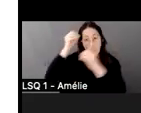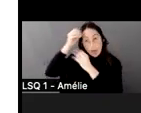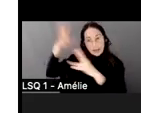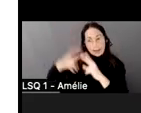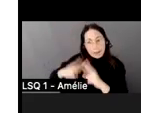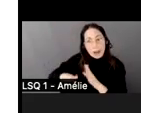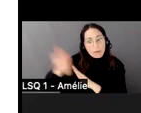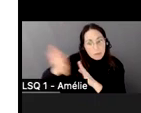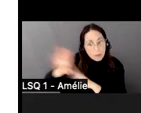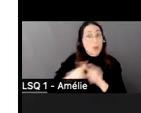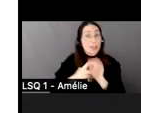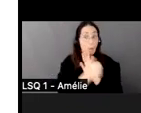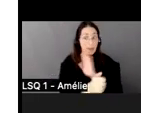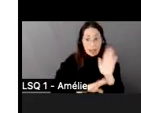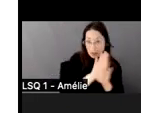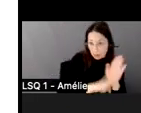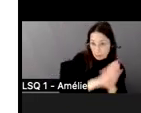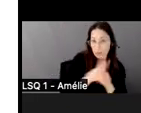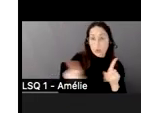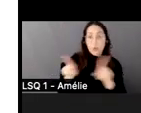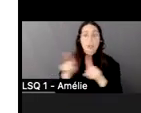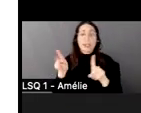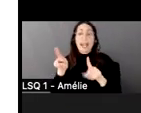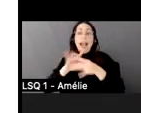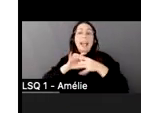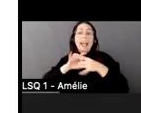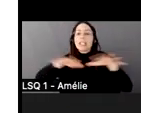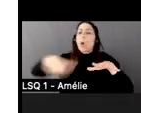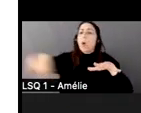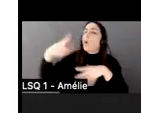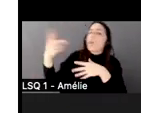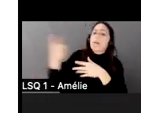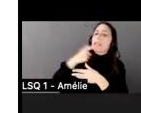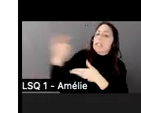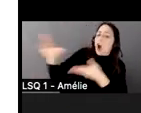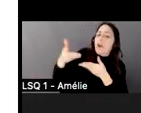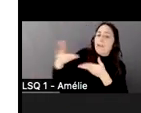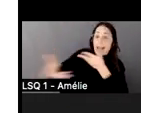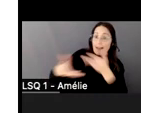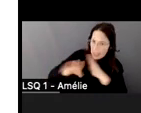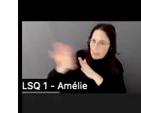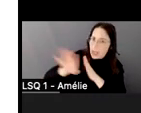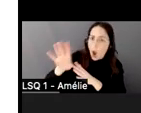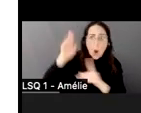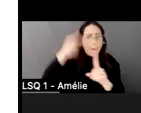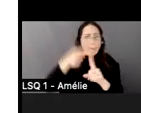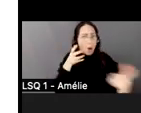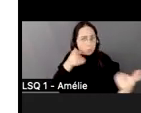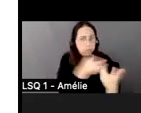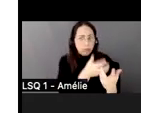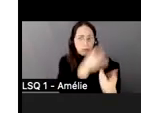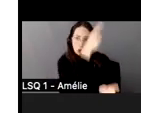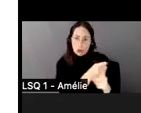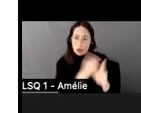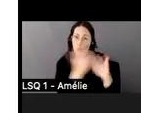les compétences et les réseaux des fournisseurs de services afin de répondre de manière appropriée aux